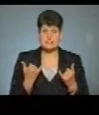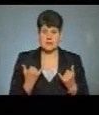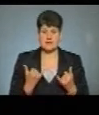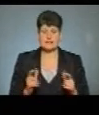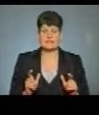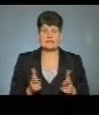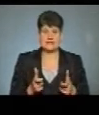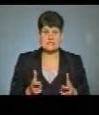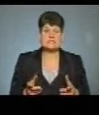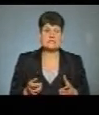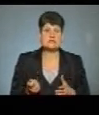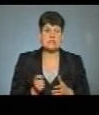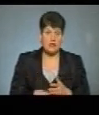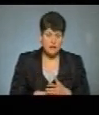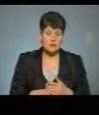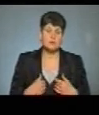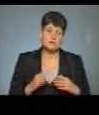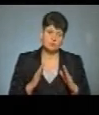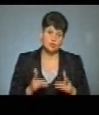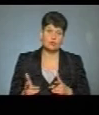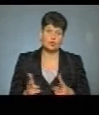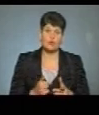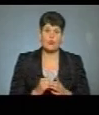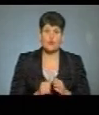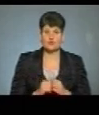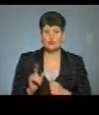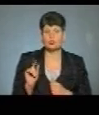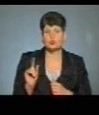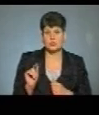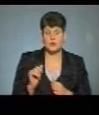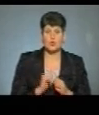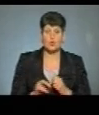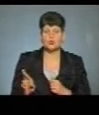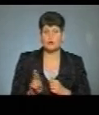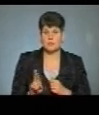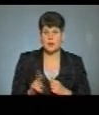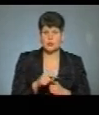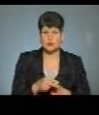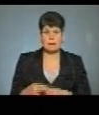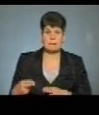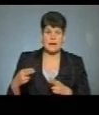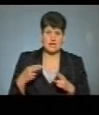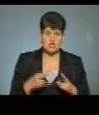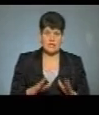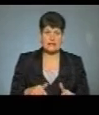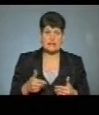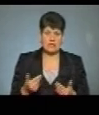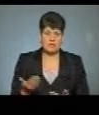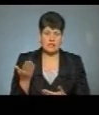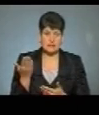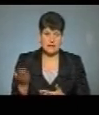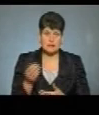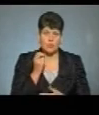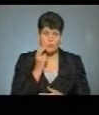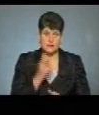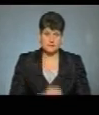є закритим, ми будемо готові щопонеділка і щоп'ятниці сюди приїжджати і давати їм